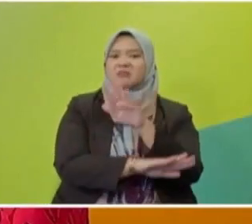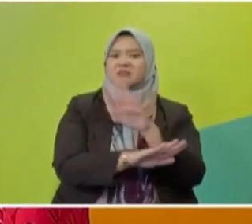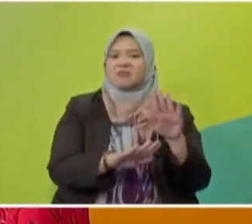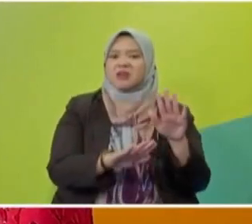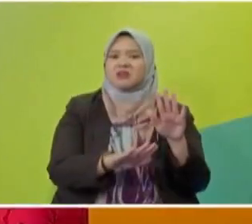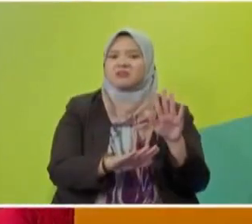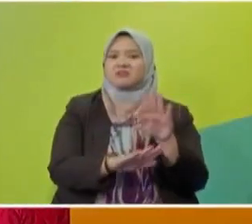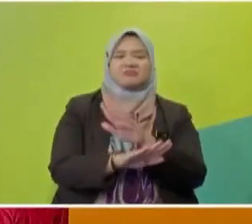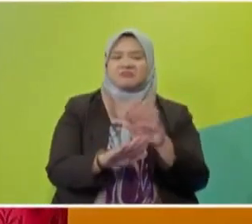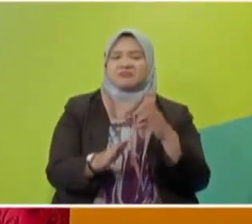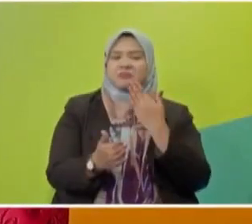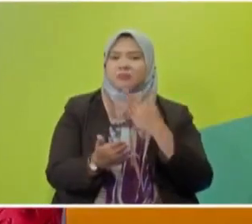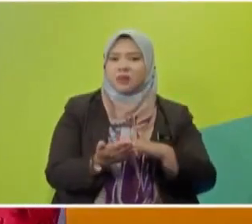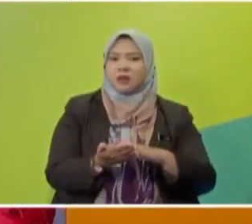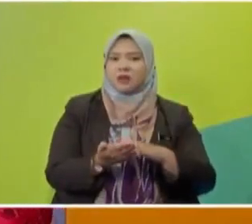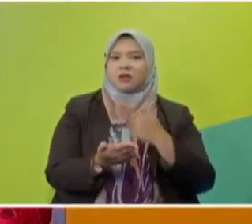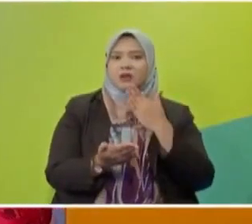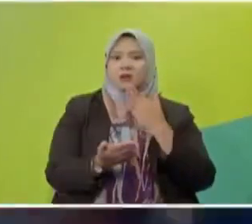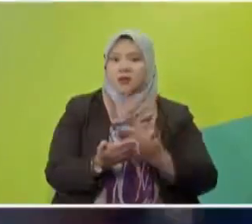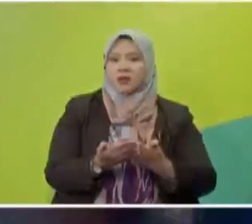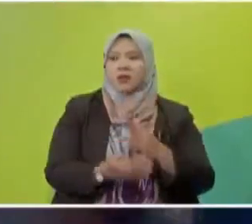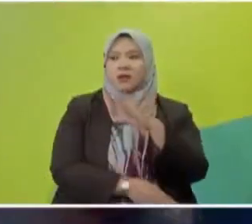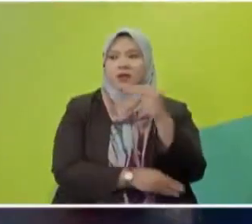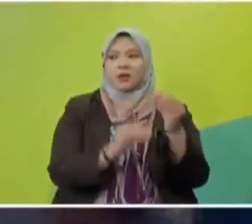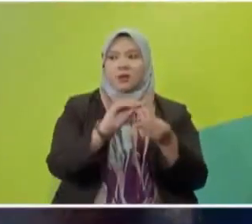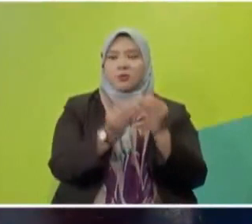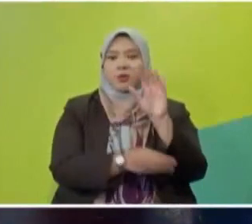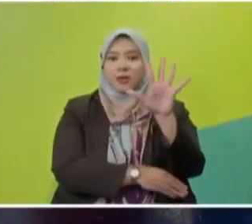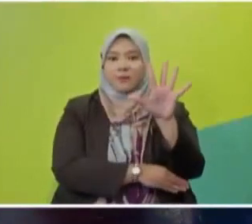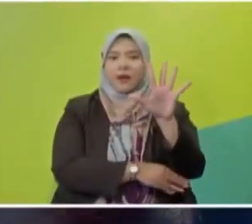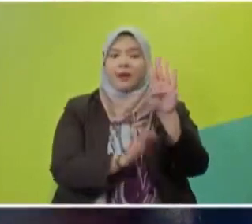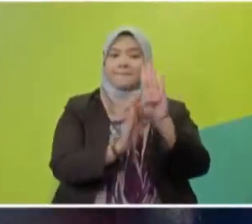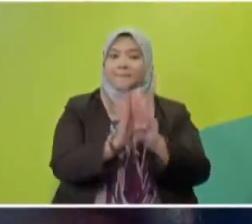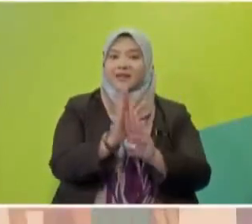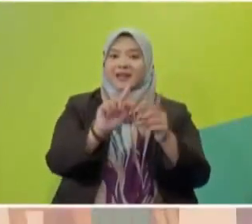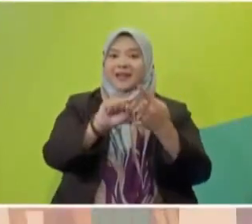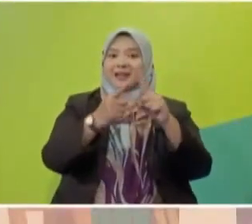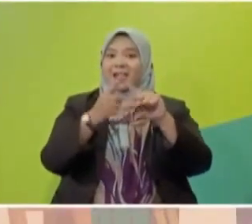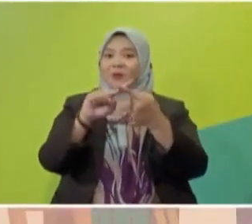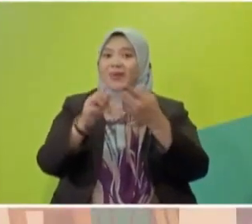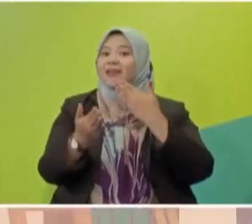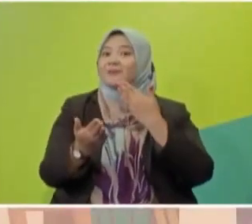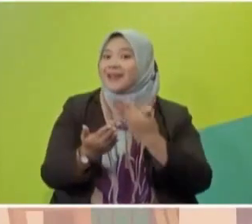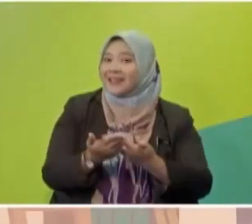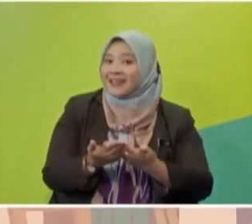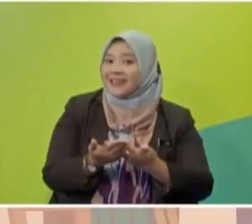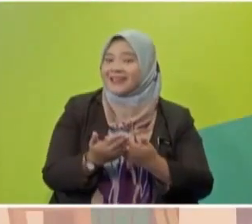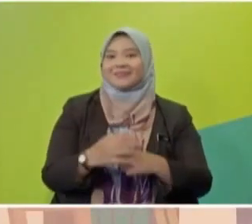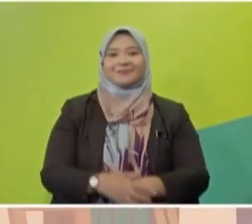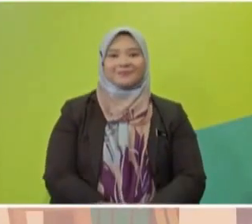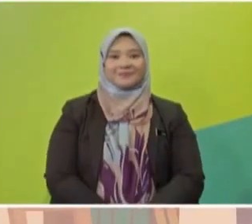maksud frasa tersebut. Ha, wah, Husna. Okey, dipersilakan Husna. Silakan Husna.